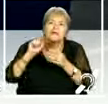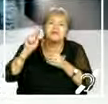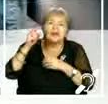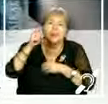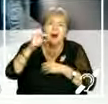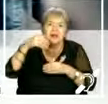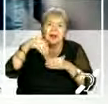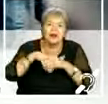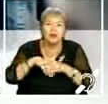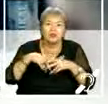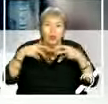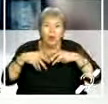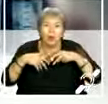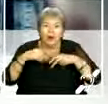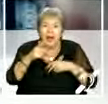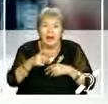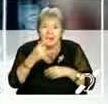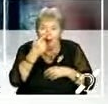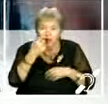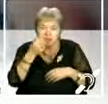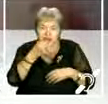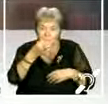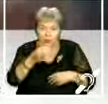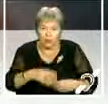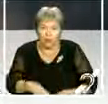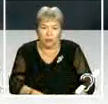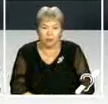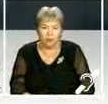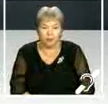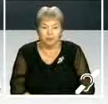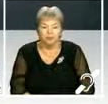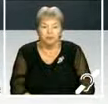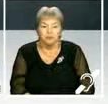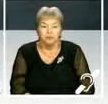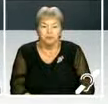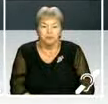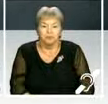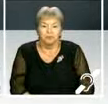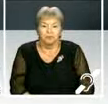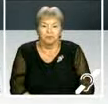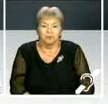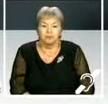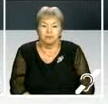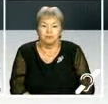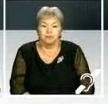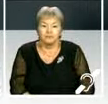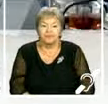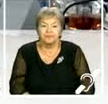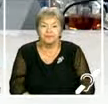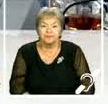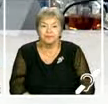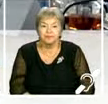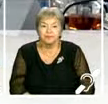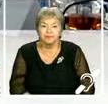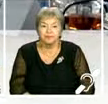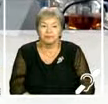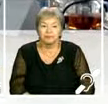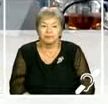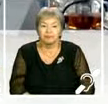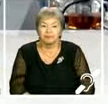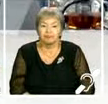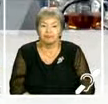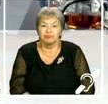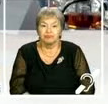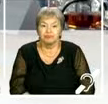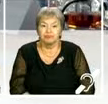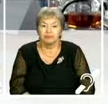Почему-то на Западе считают, что Россия никогда этого не использует. У нас